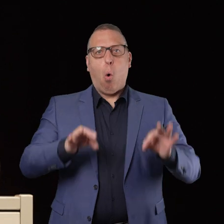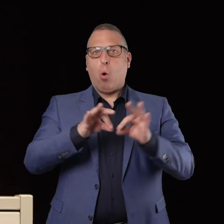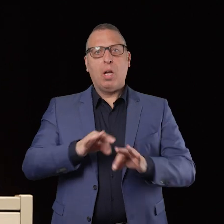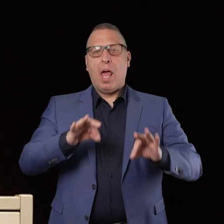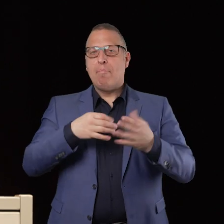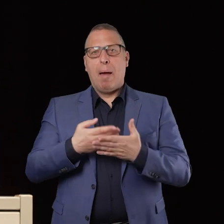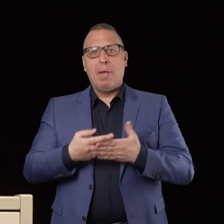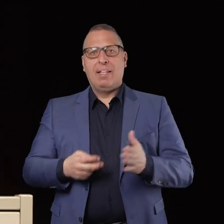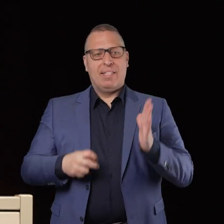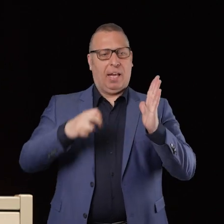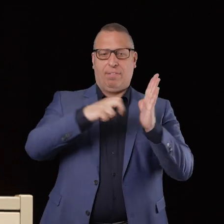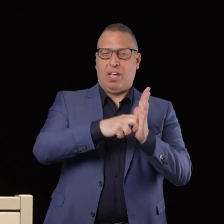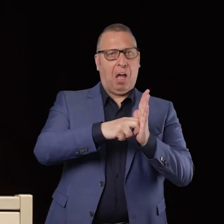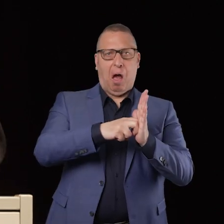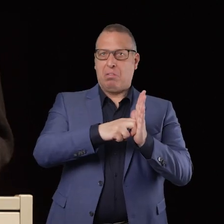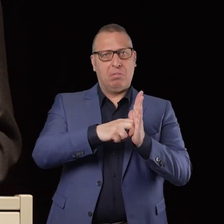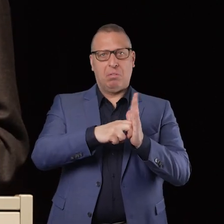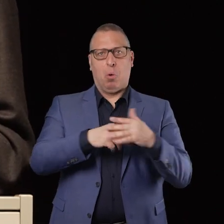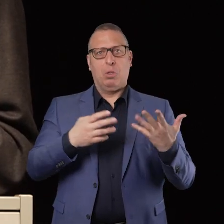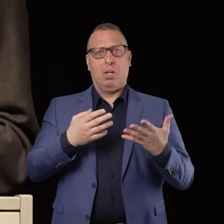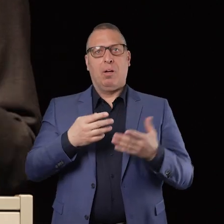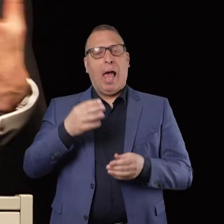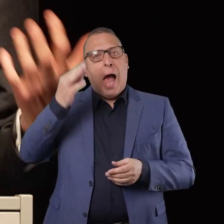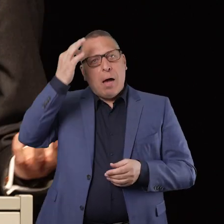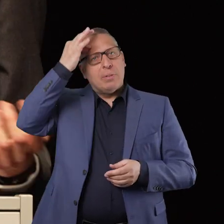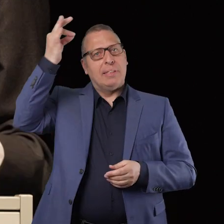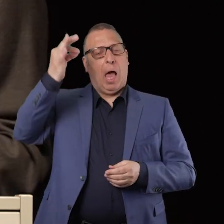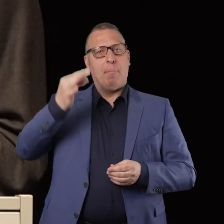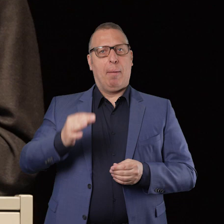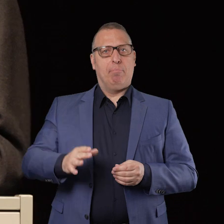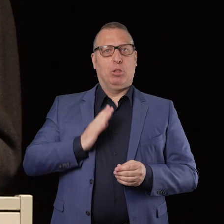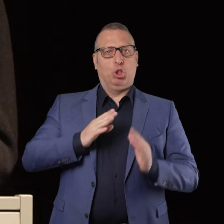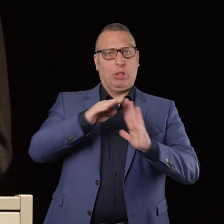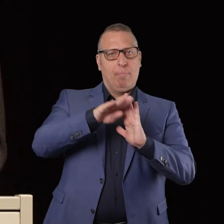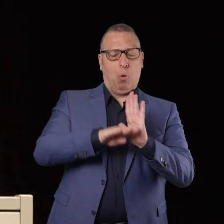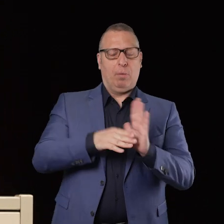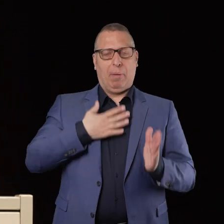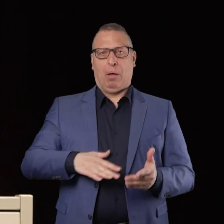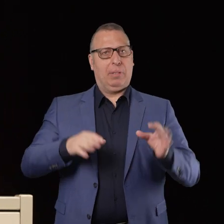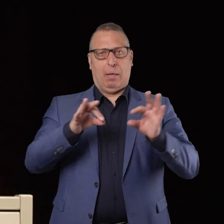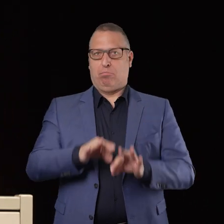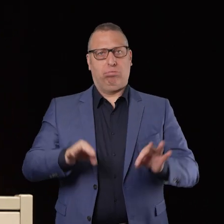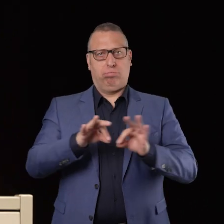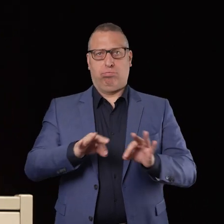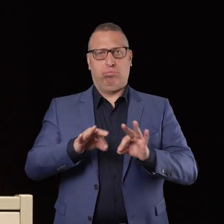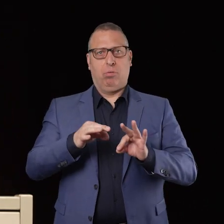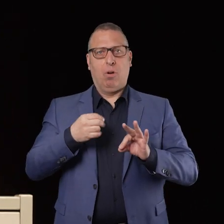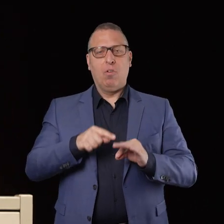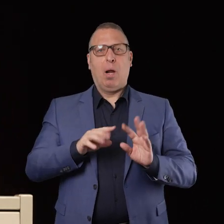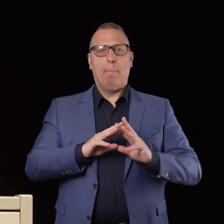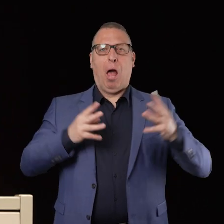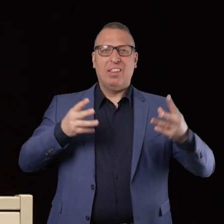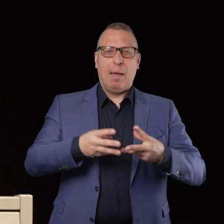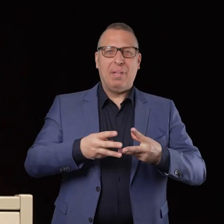die Notwendigkeit von Zertifikaten oder Ausnahmebestimmungen ermöglichte. In